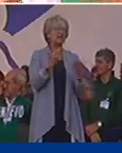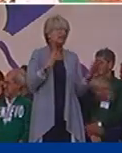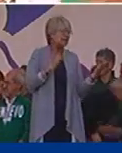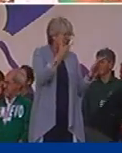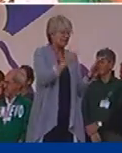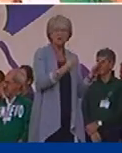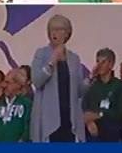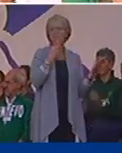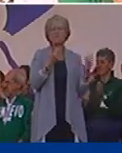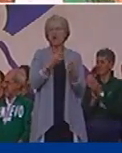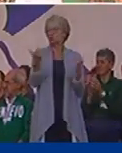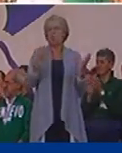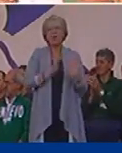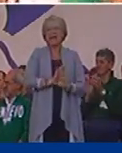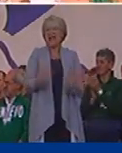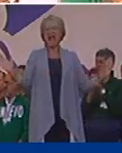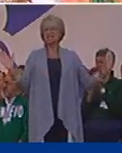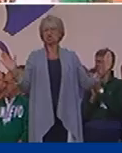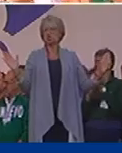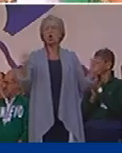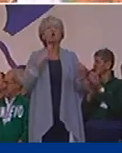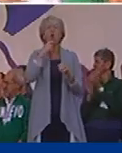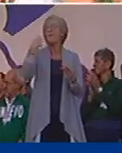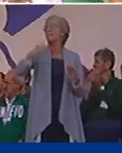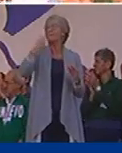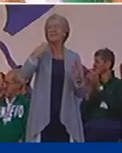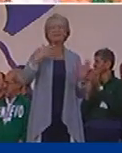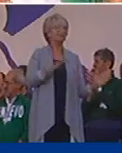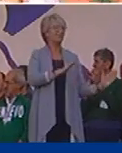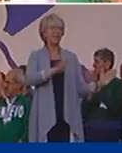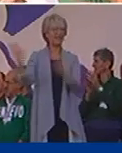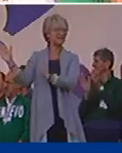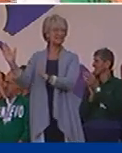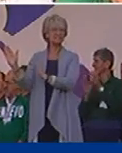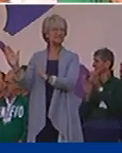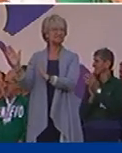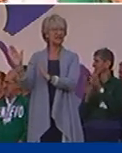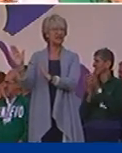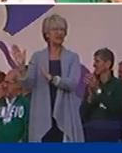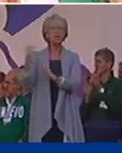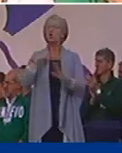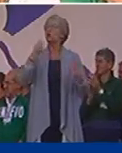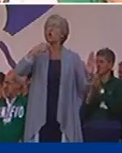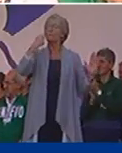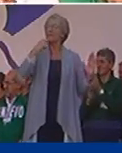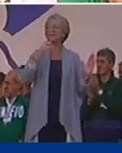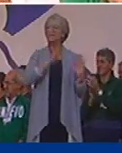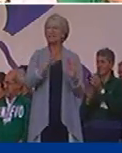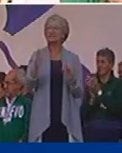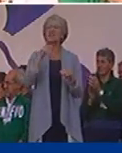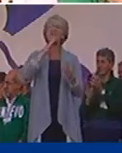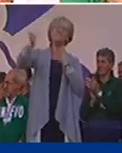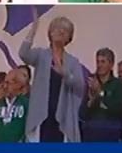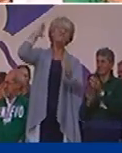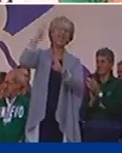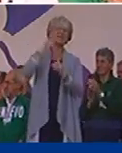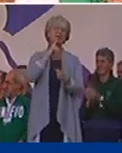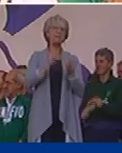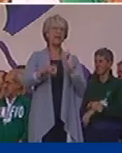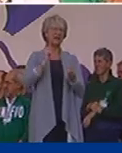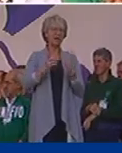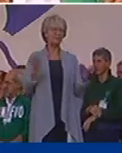un cazzo. Non mi interessano le poltrone, non mi interessano 20 parlamentari.